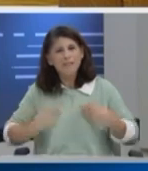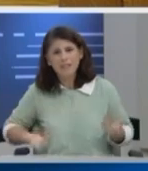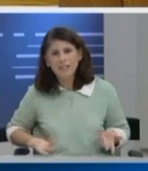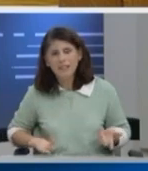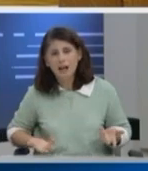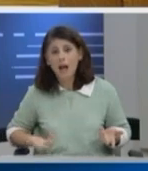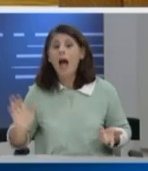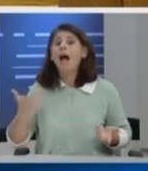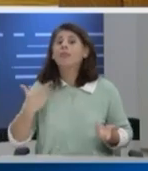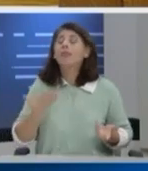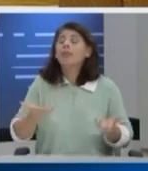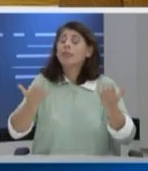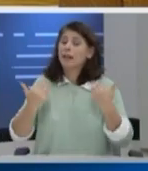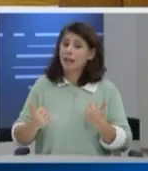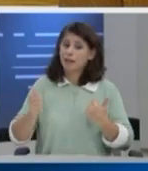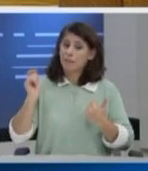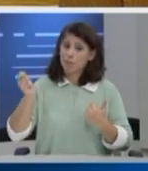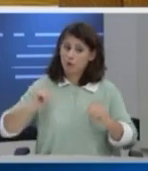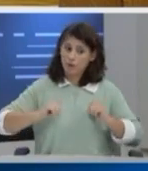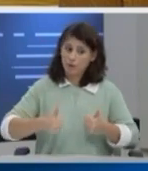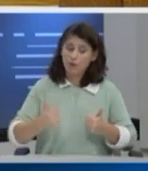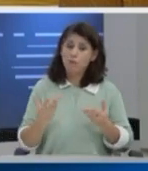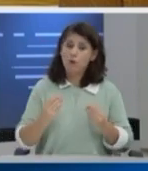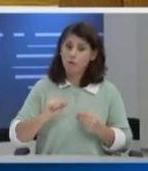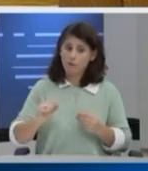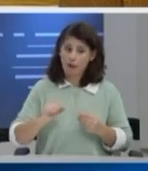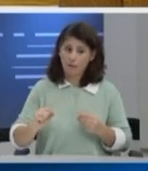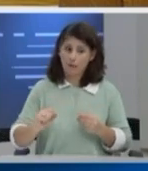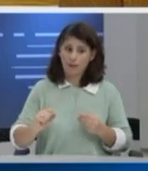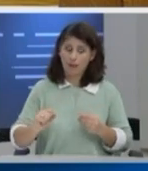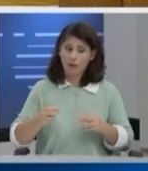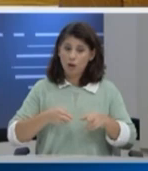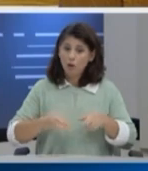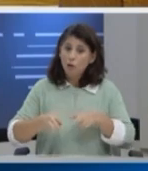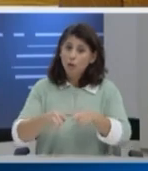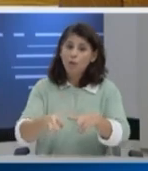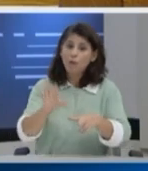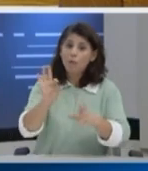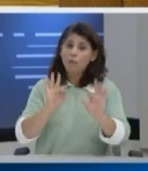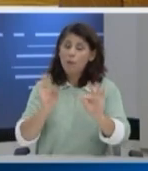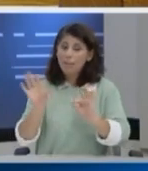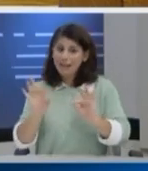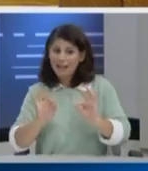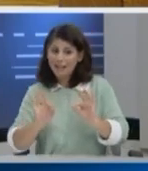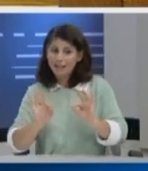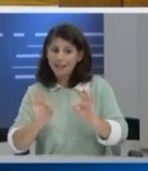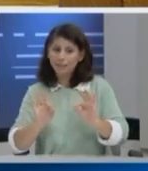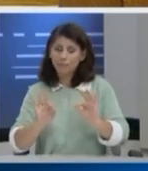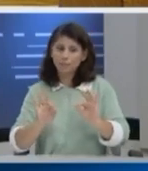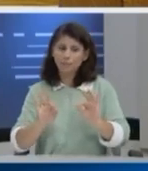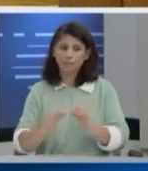Αν όχι, πολύ φοβάμαι. Κύριε Γιακουμάτο, σήμερα είστε. Και ο δρόμος που επιλέγετε λίγο να κινηθείτε.